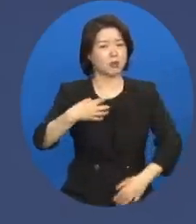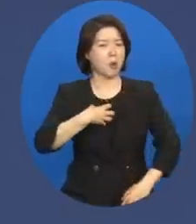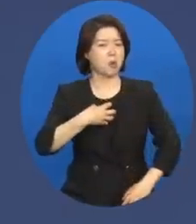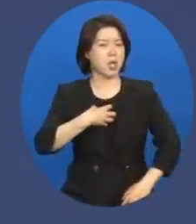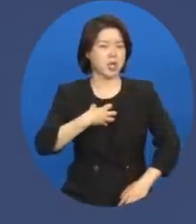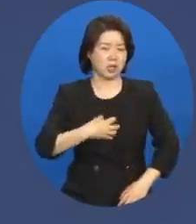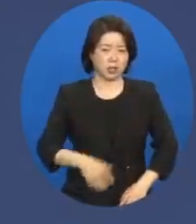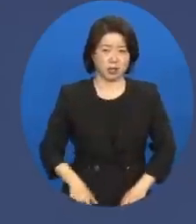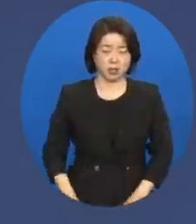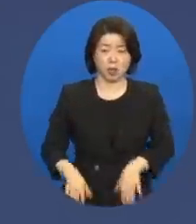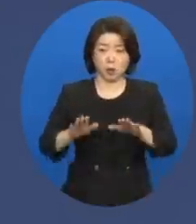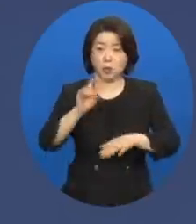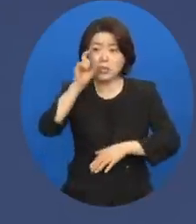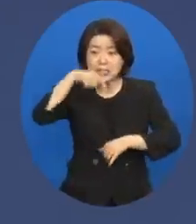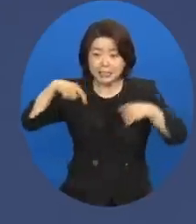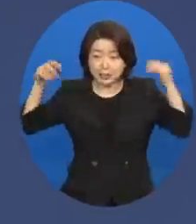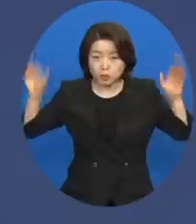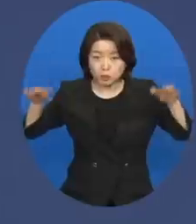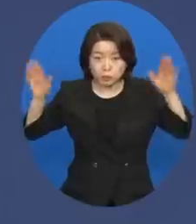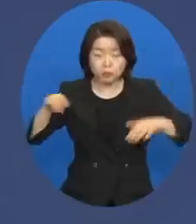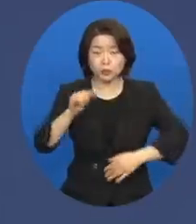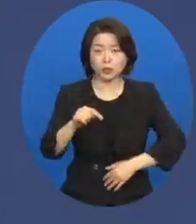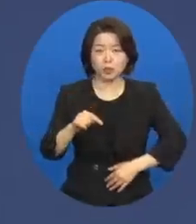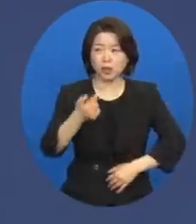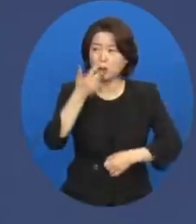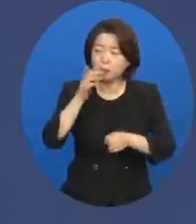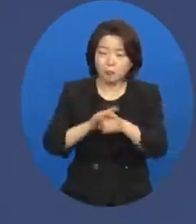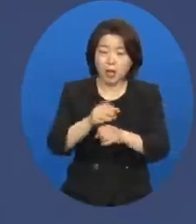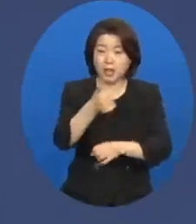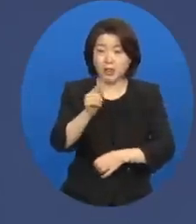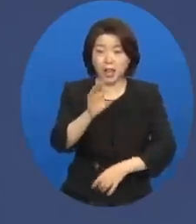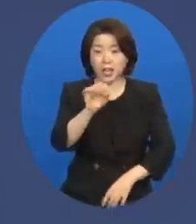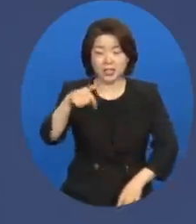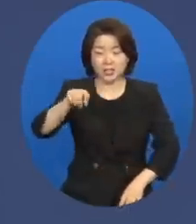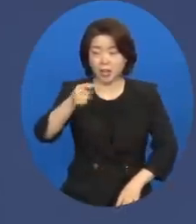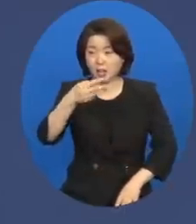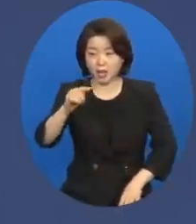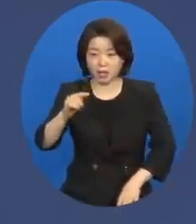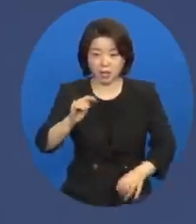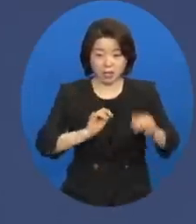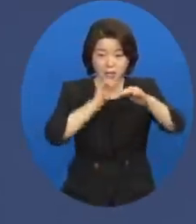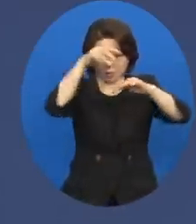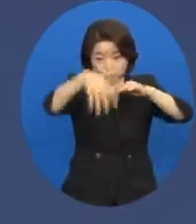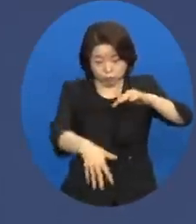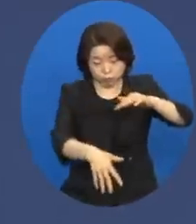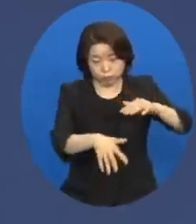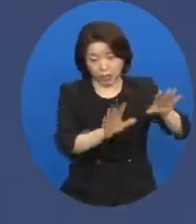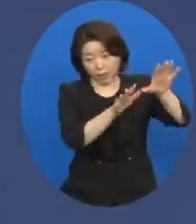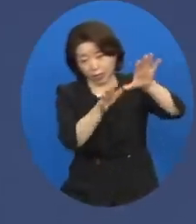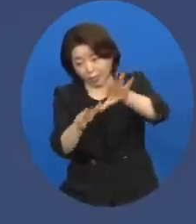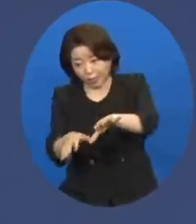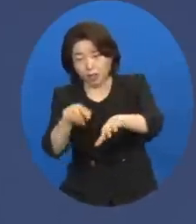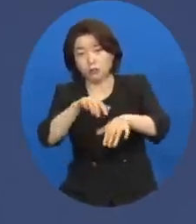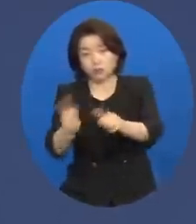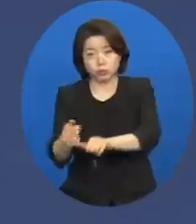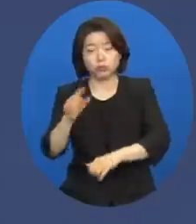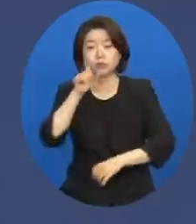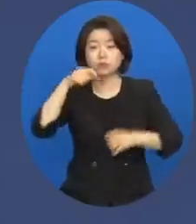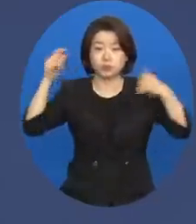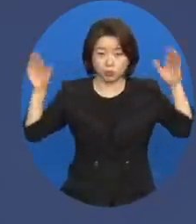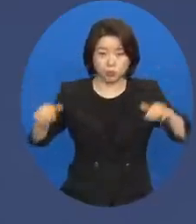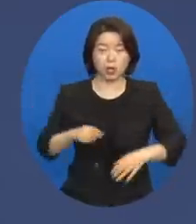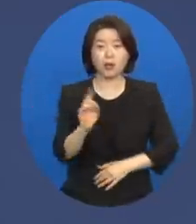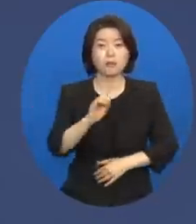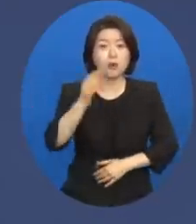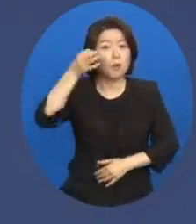오늘 독수리가 어처구니 없는 나이아가라 폭포에서 추락사한 독수리의 이야기는 그가 뭘